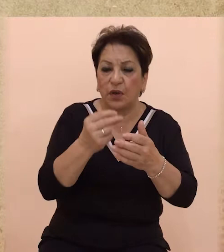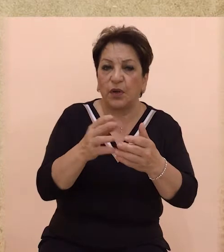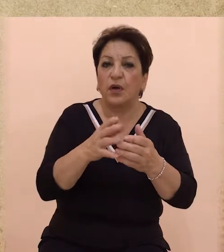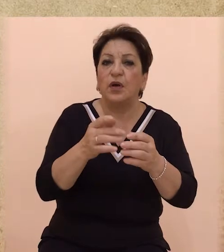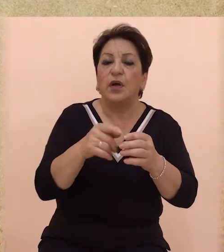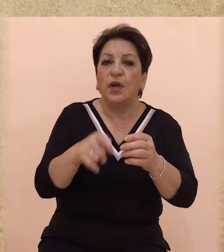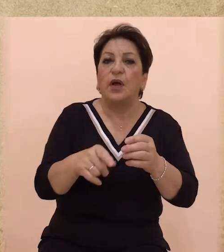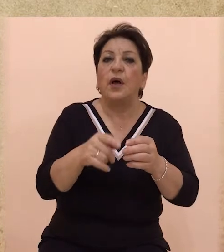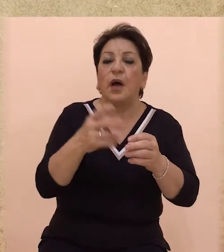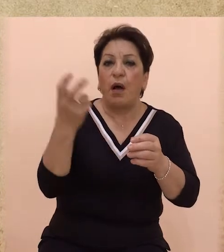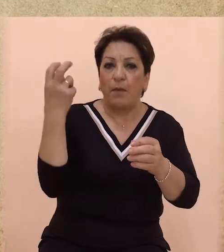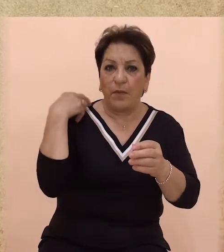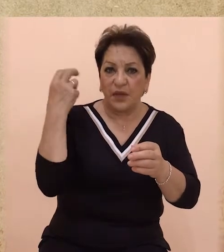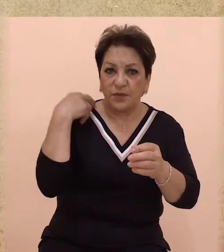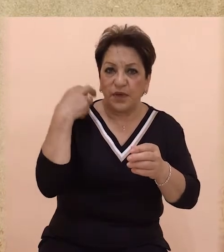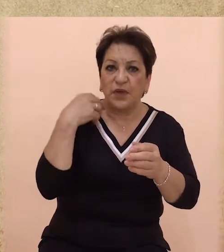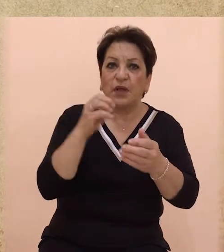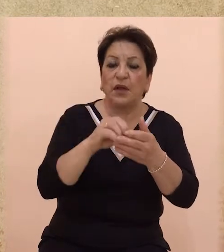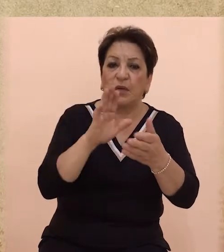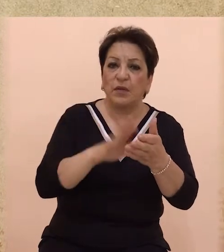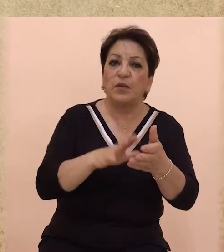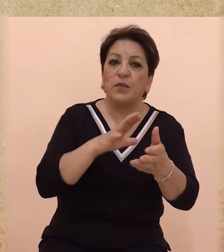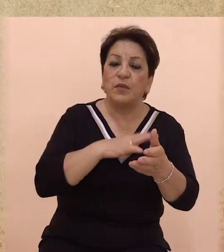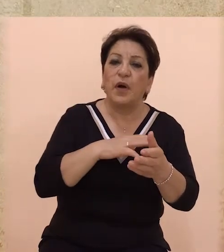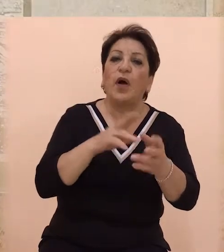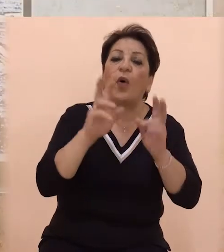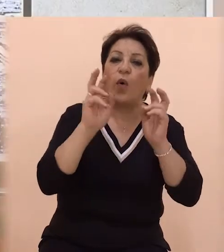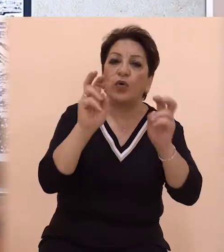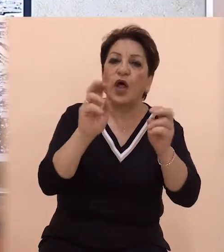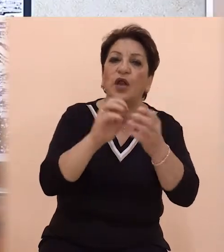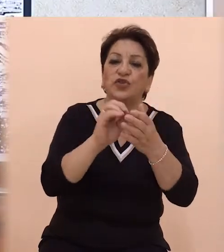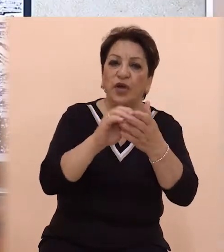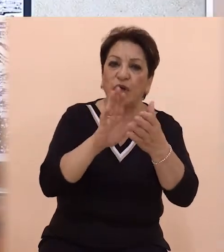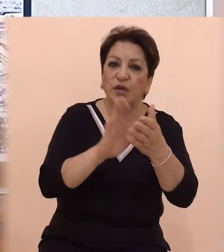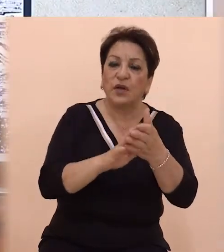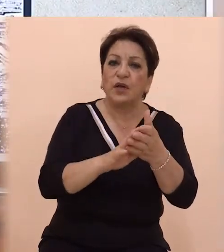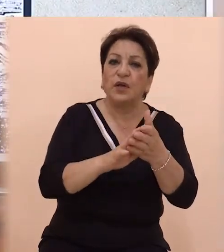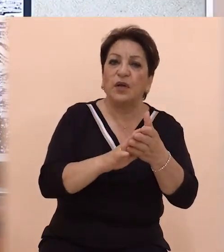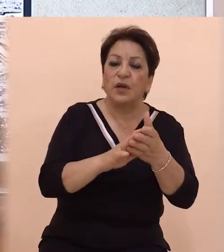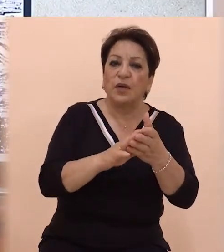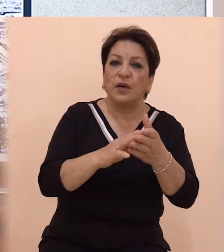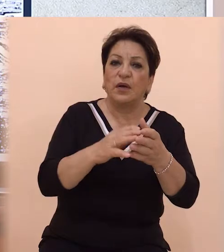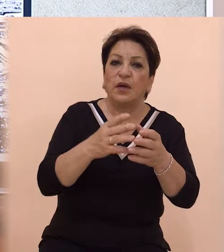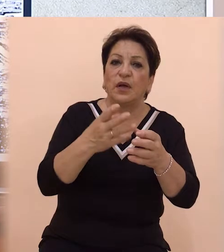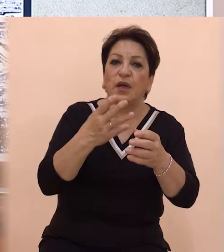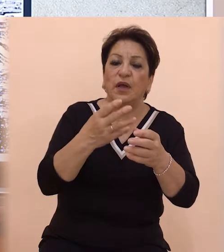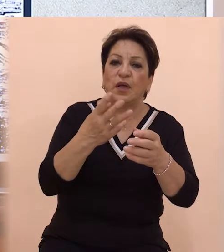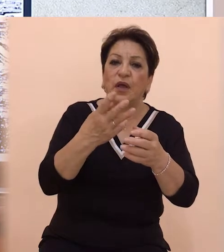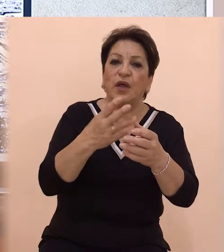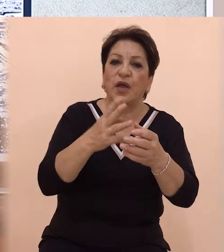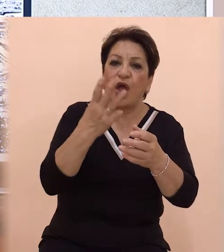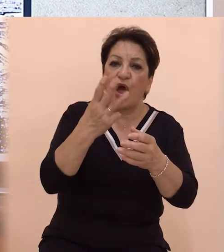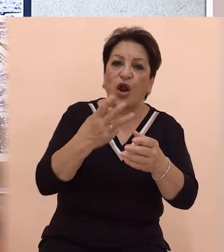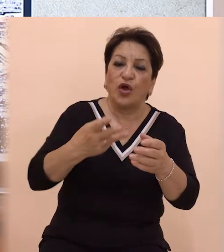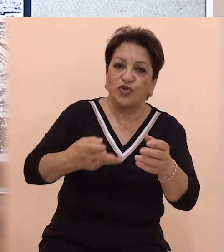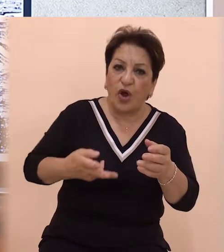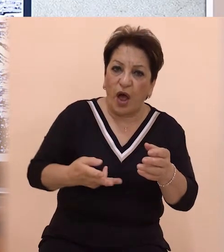տեսնում եք մեծ բրիտանյան խորորդանշական ձևով պատկերված, երաժանին խորորդանշում է, որ